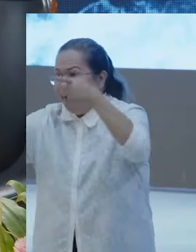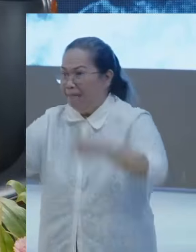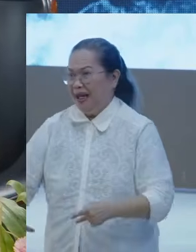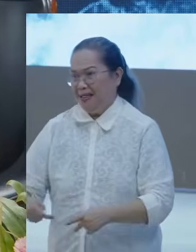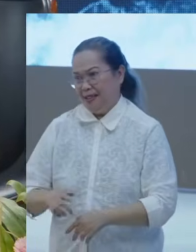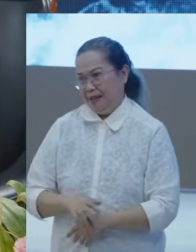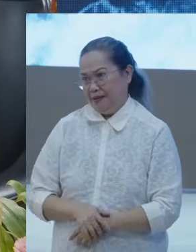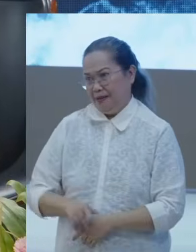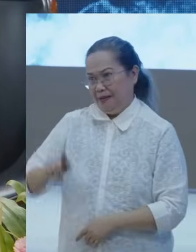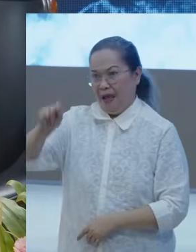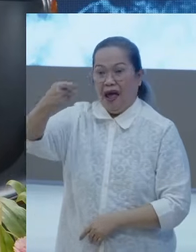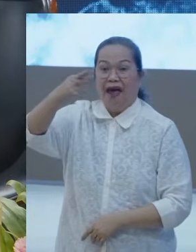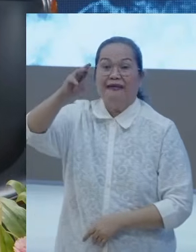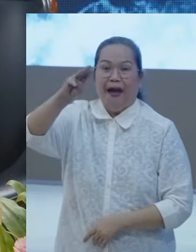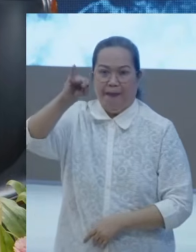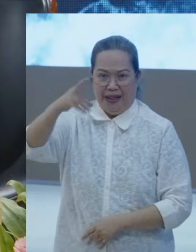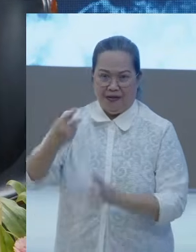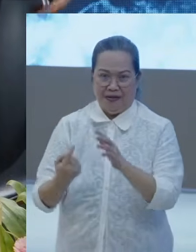si Thomas.